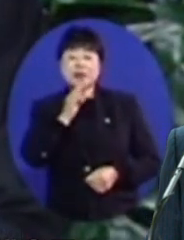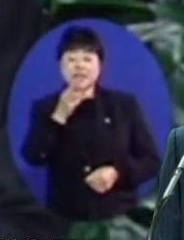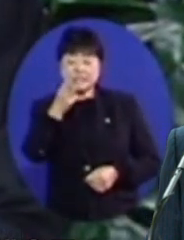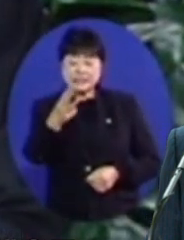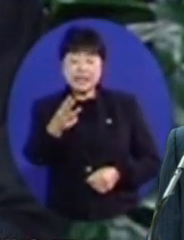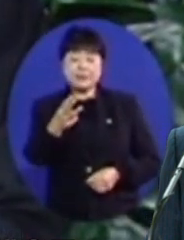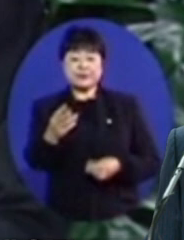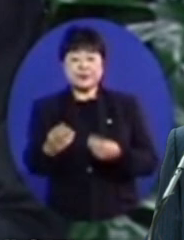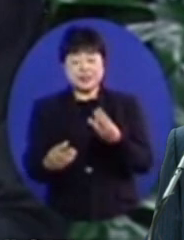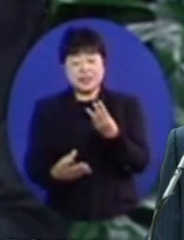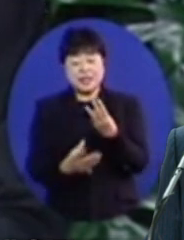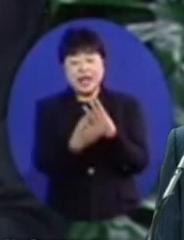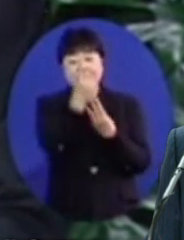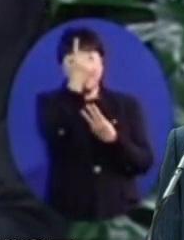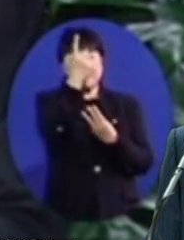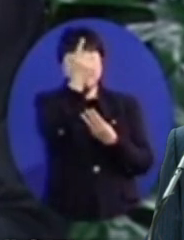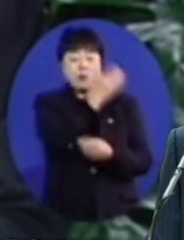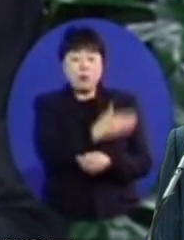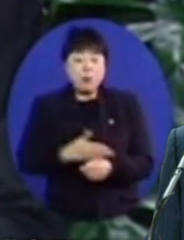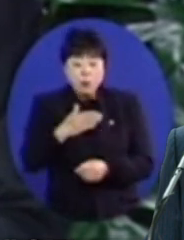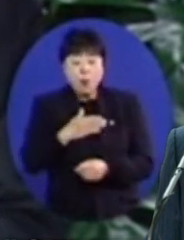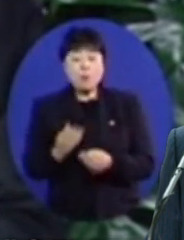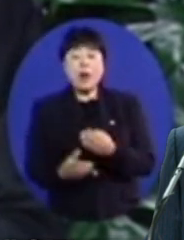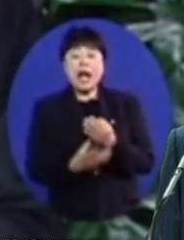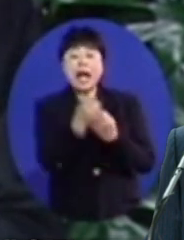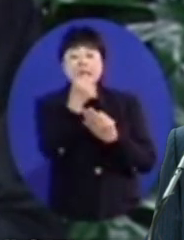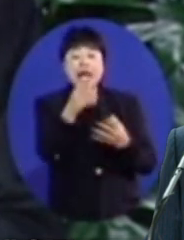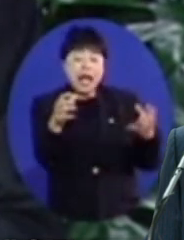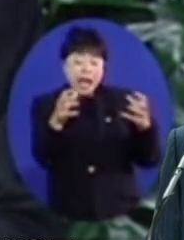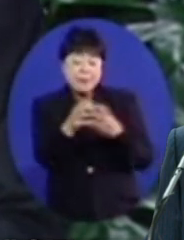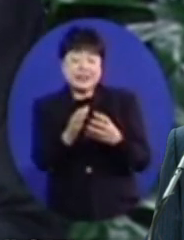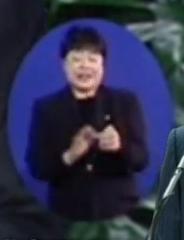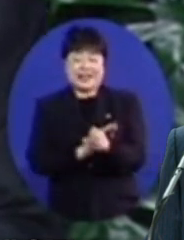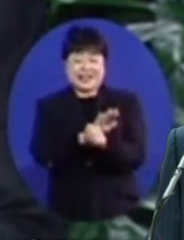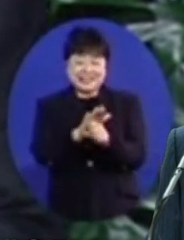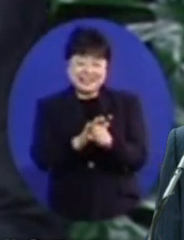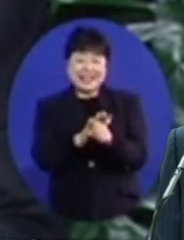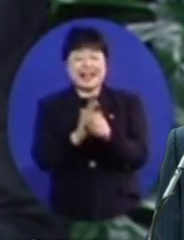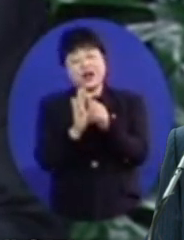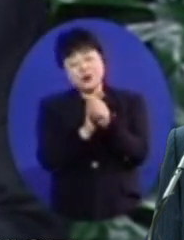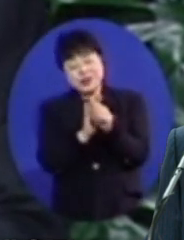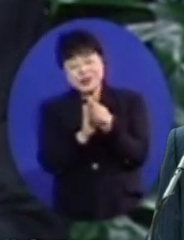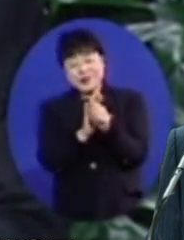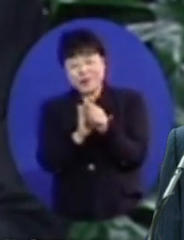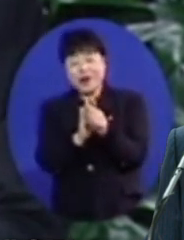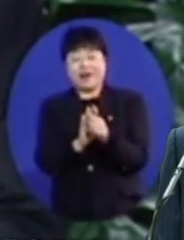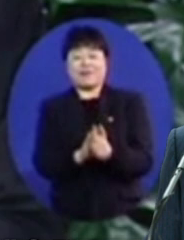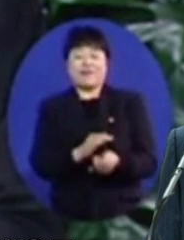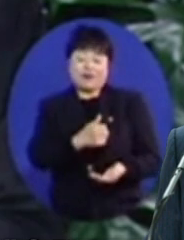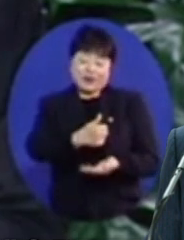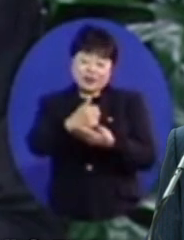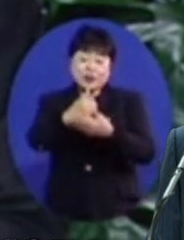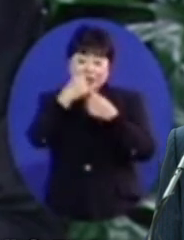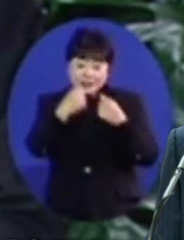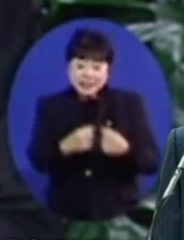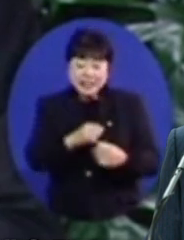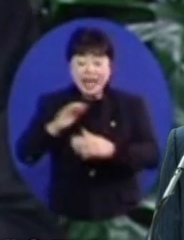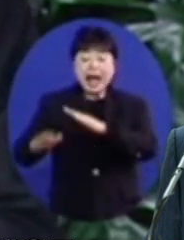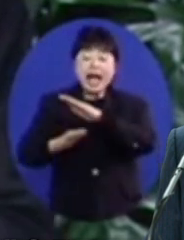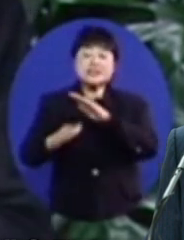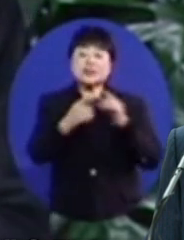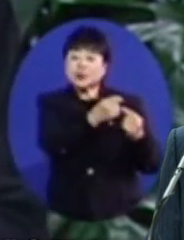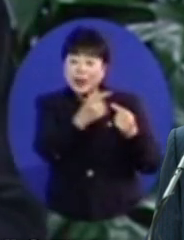사미가 한 몸이 되어서 같이 사랑하고 같이 위로하고 격리하고 사는 것이 가정인